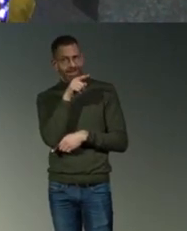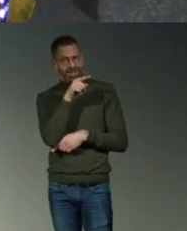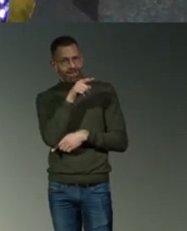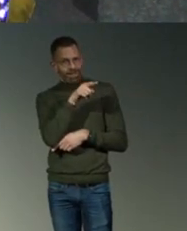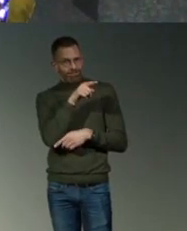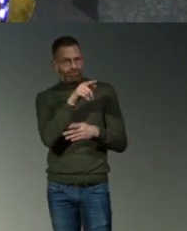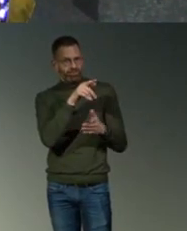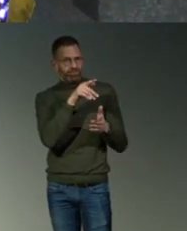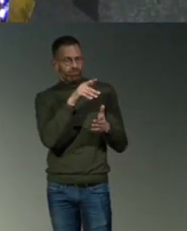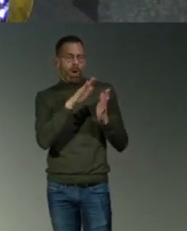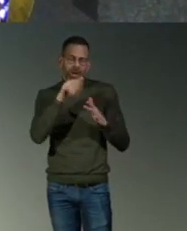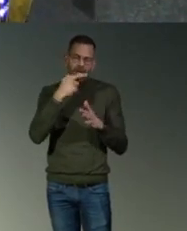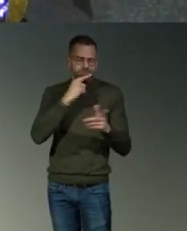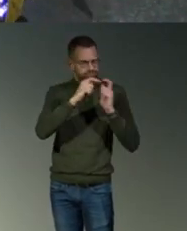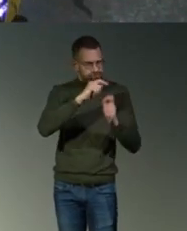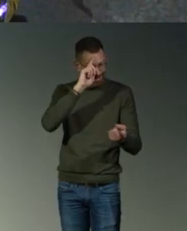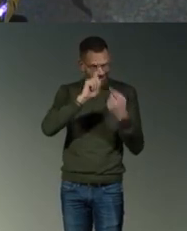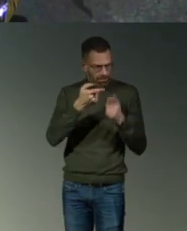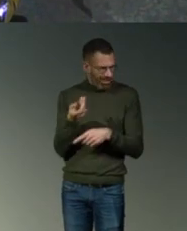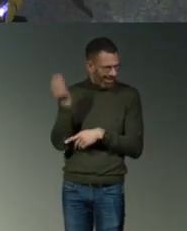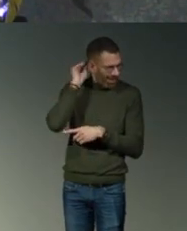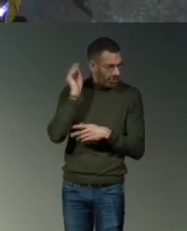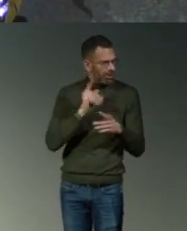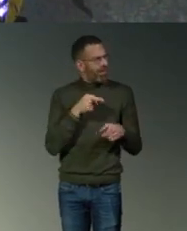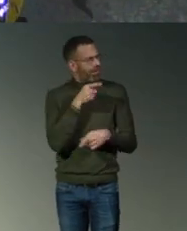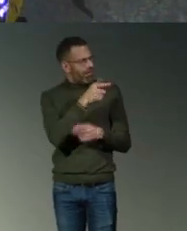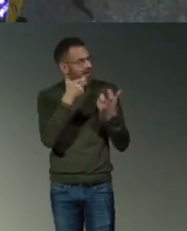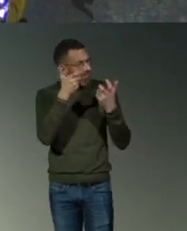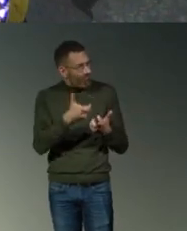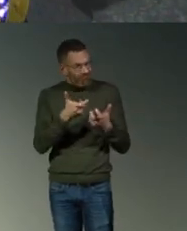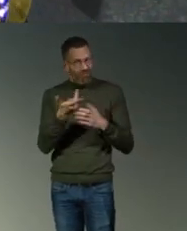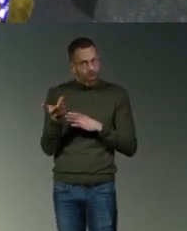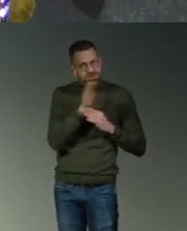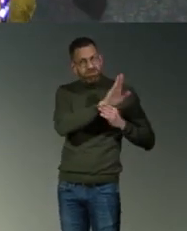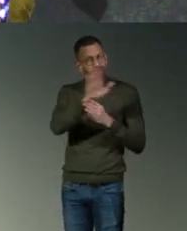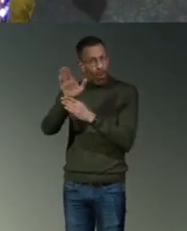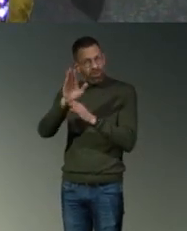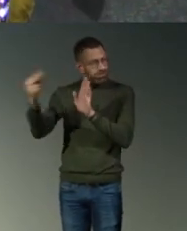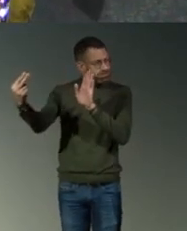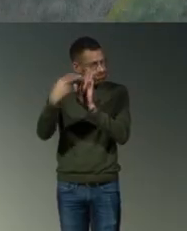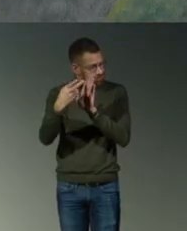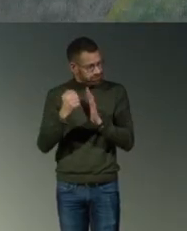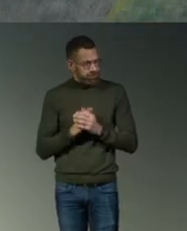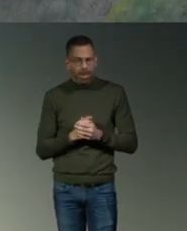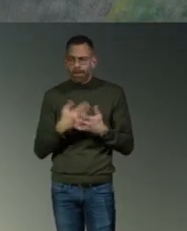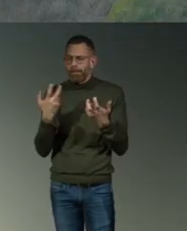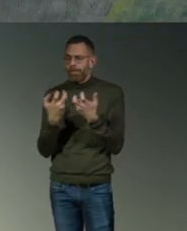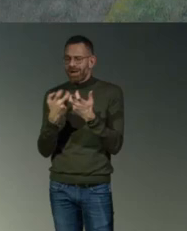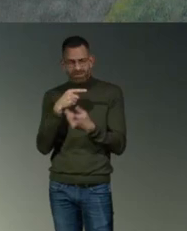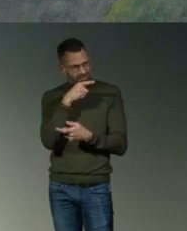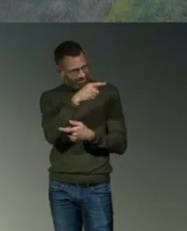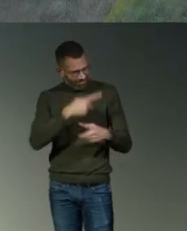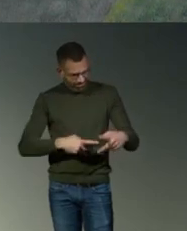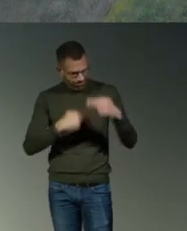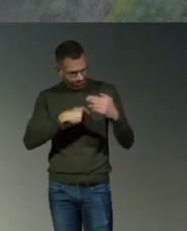dimension inconsciente ou idéologique, il y a aussi chez vous un même souci de donner à voir. Je pense à un très beau passage où vous revenez